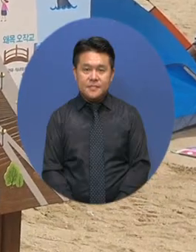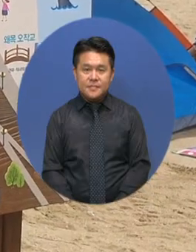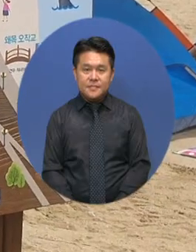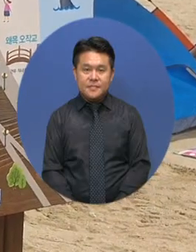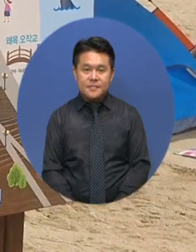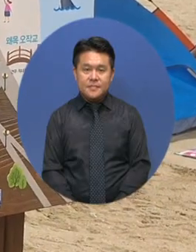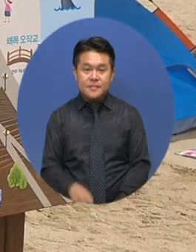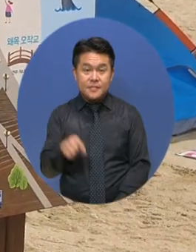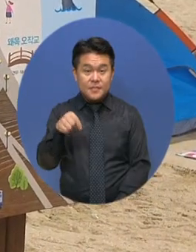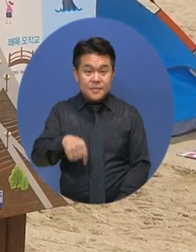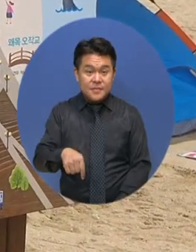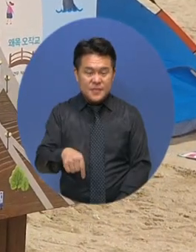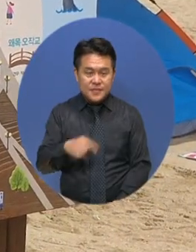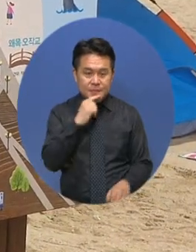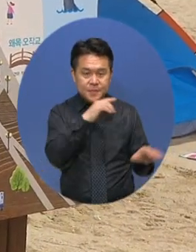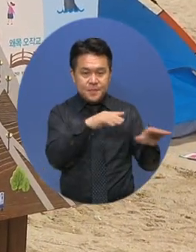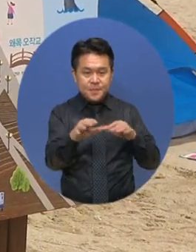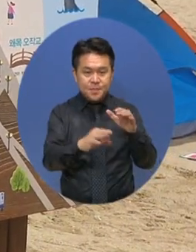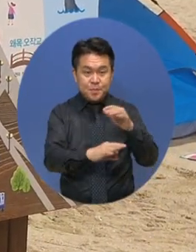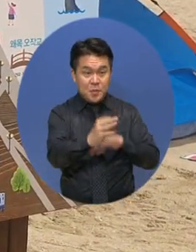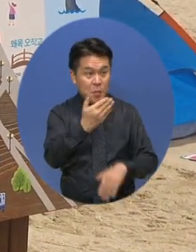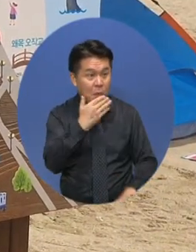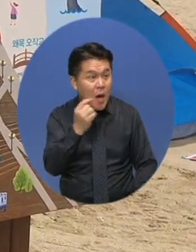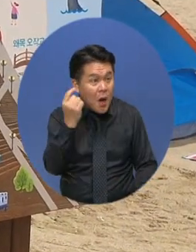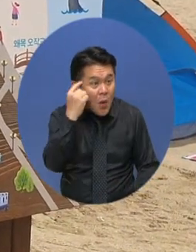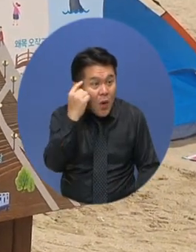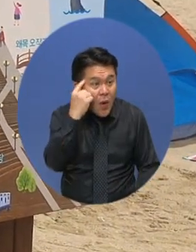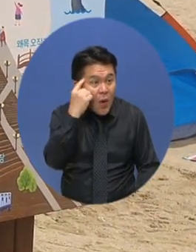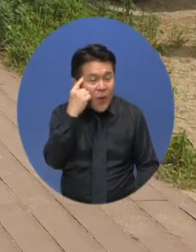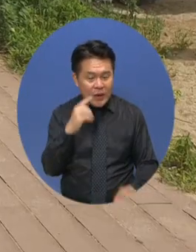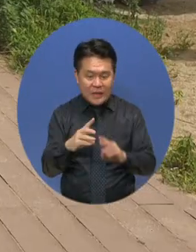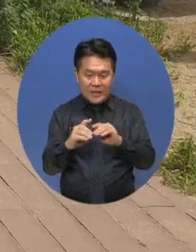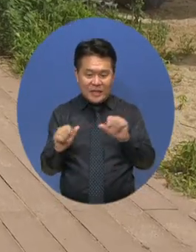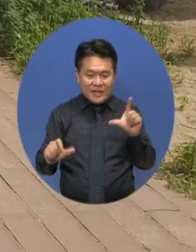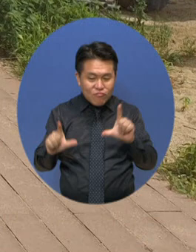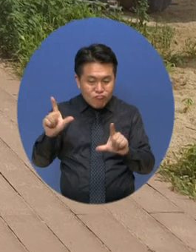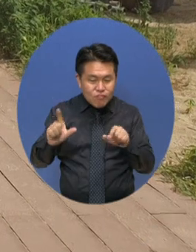이곳에서 바다 일출을 볼 수 있는 것은 지리적 특성 때문입니다.